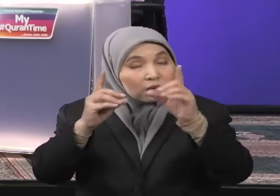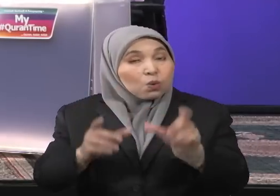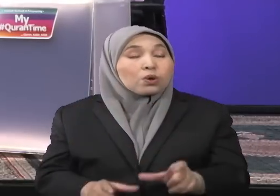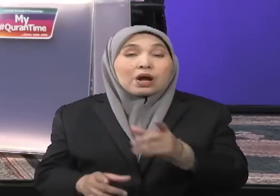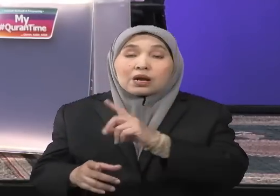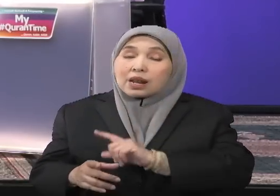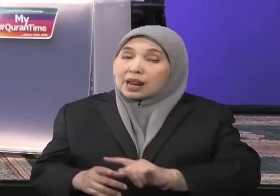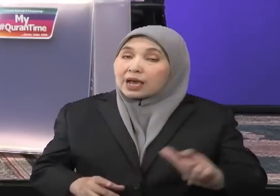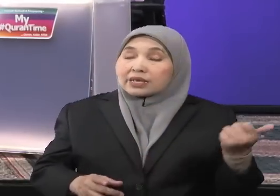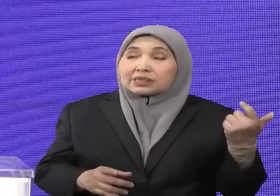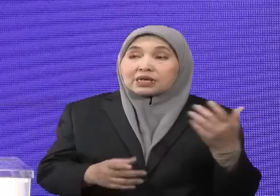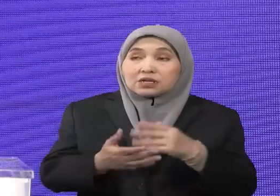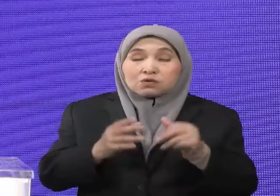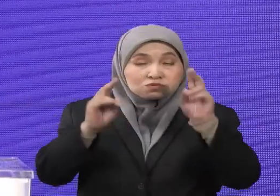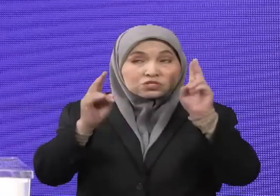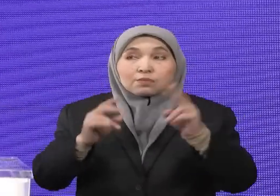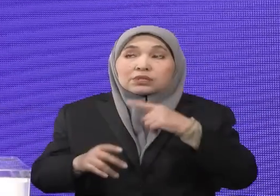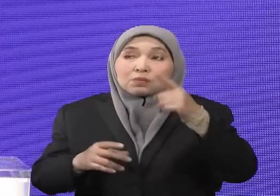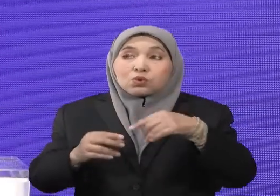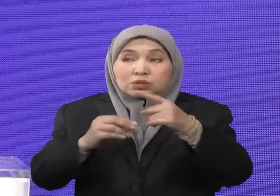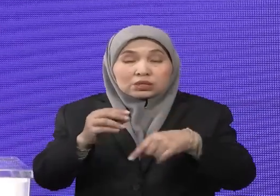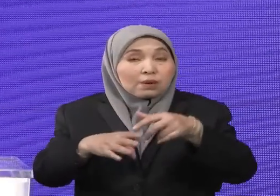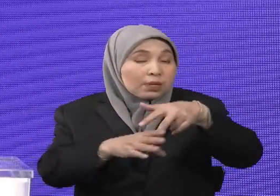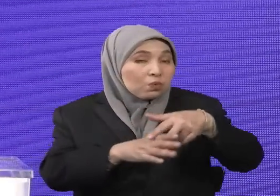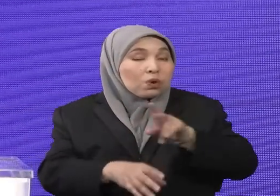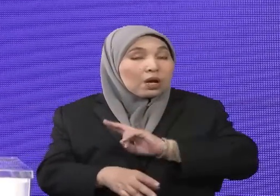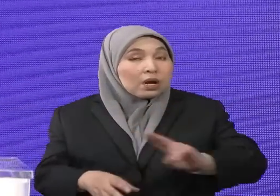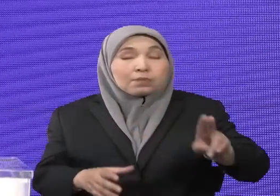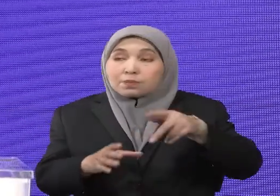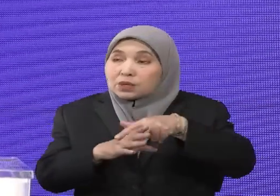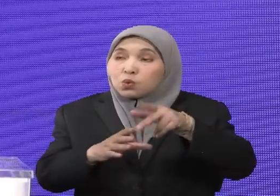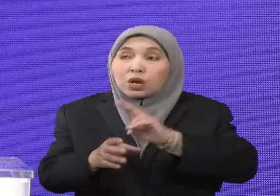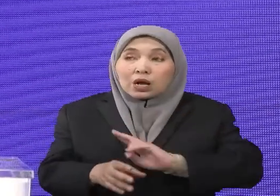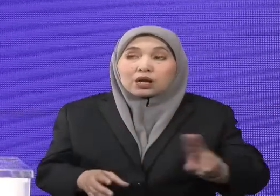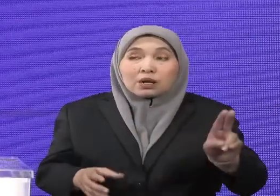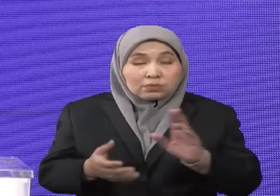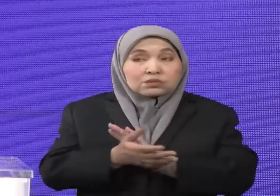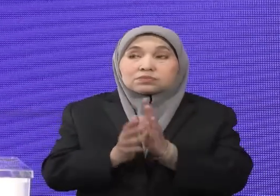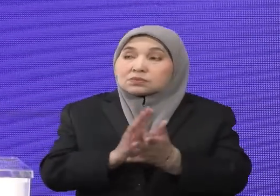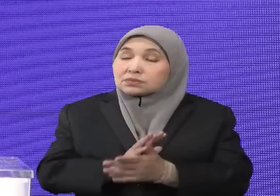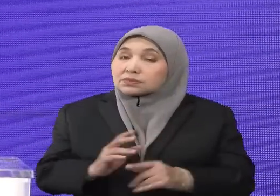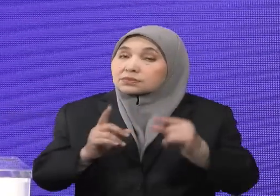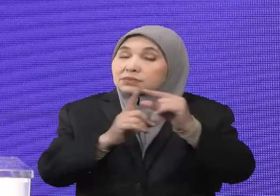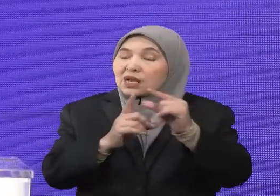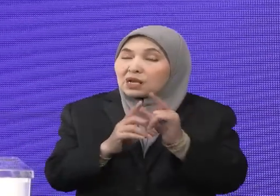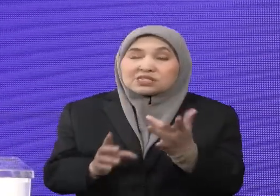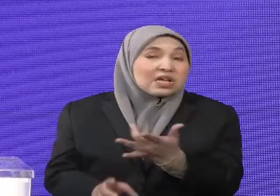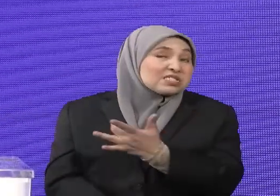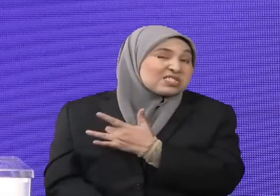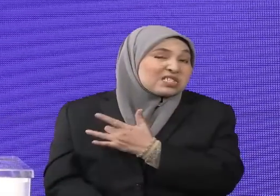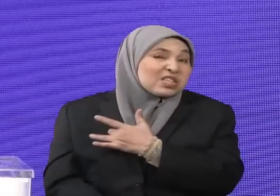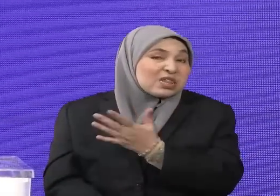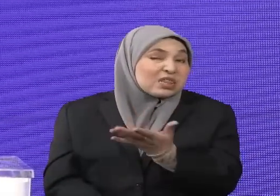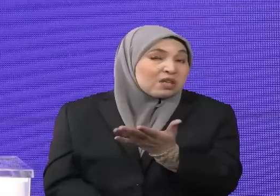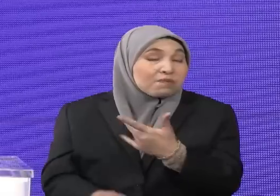orang lain tadi Ustaz menyebut tentang penunggang agama penunggang agama sensitiflah biasanya